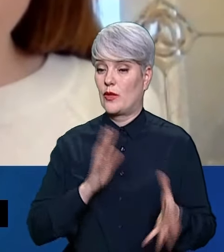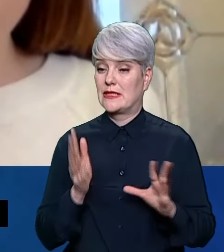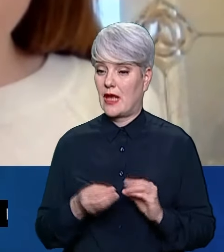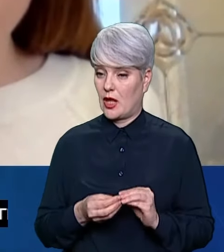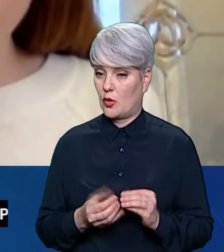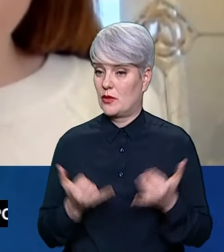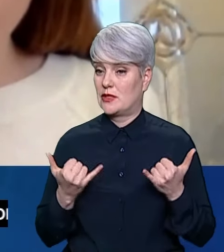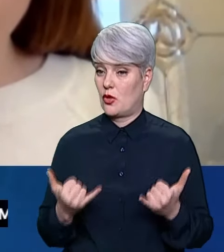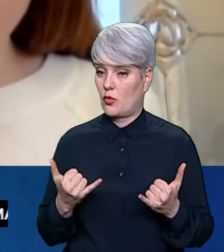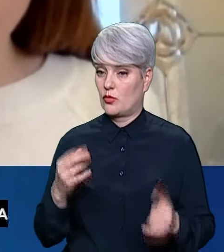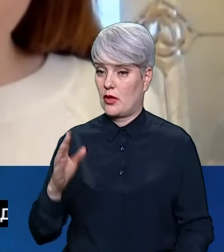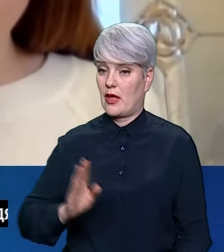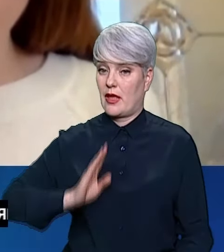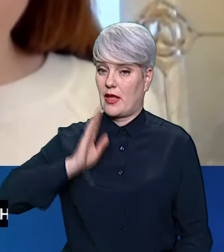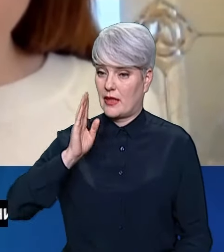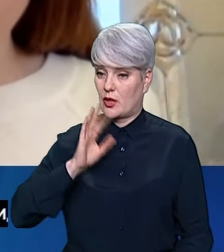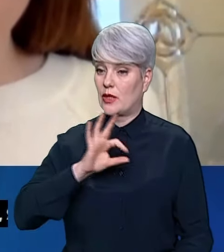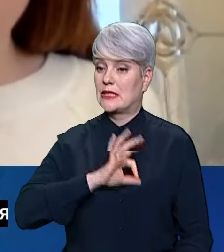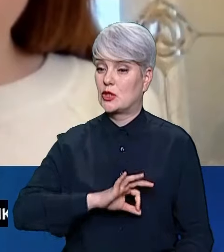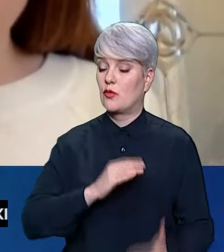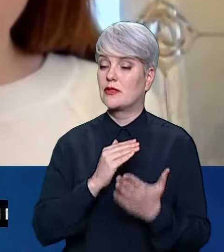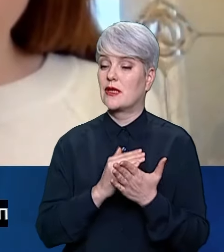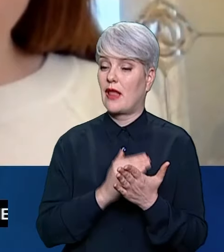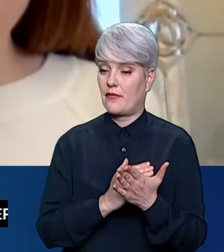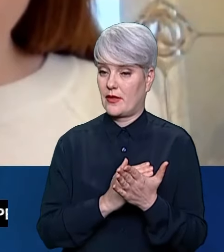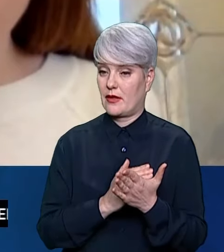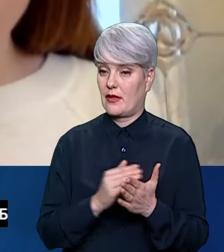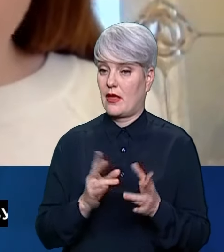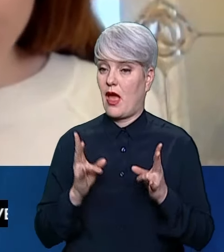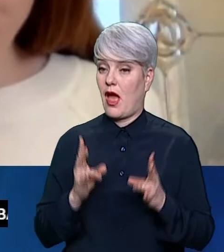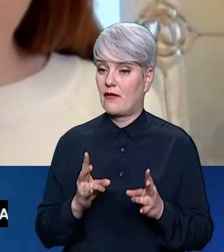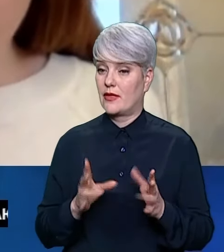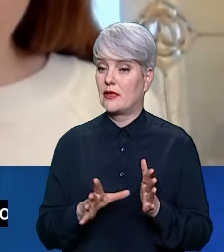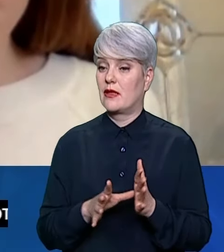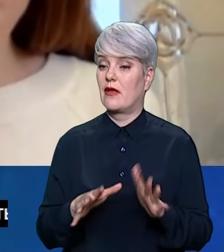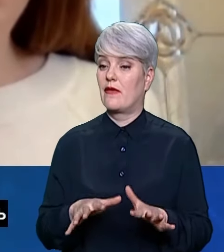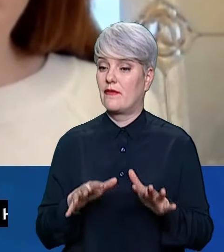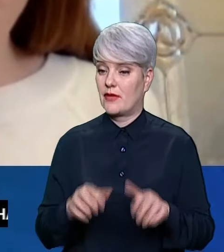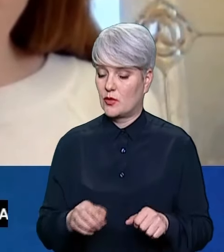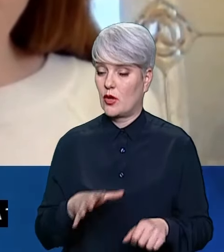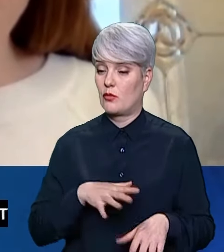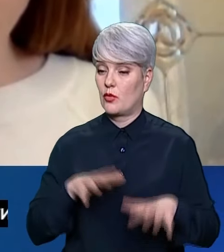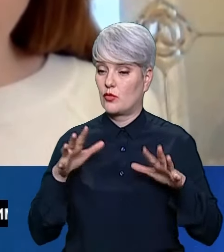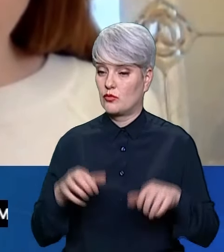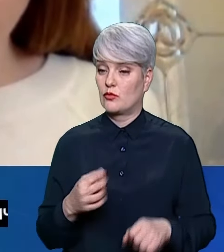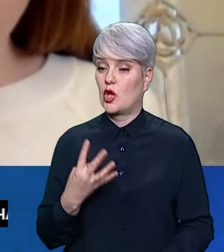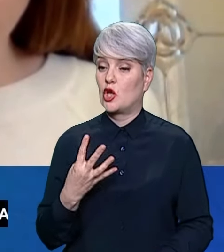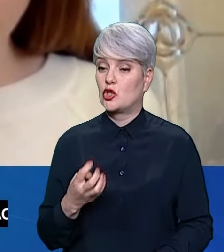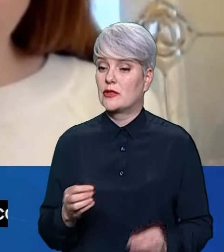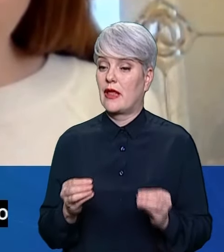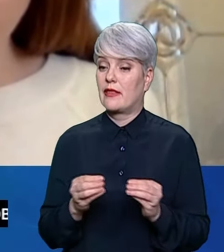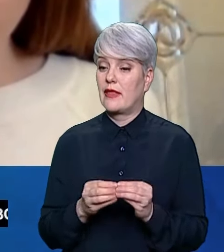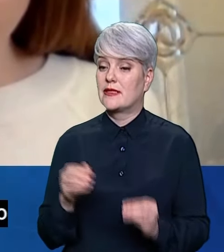на сьогоднішній ранок застосовувалися графіки аварійних відключень і було знеструблено 410